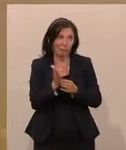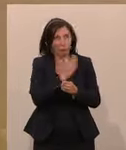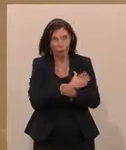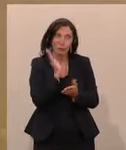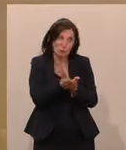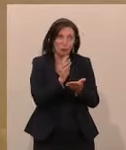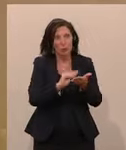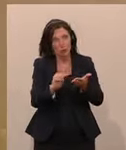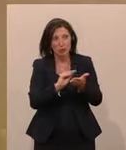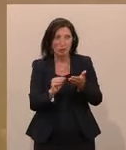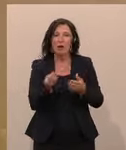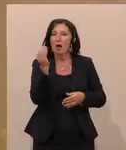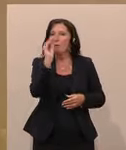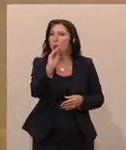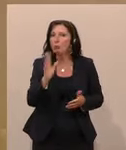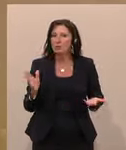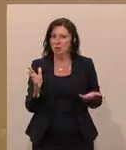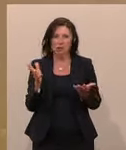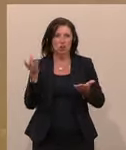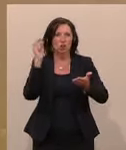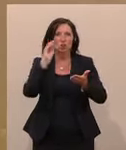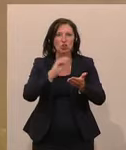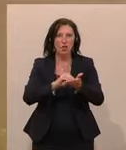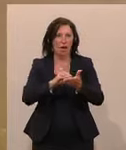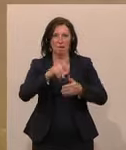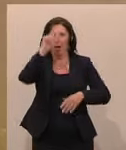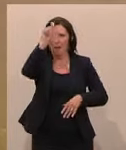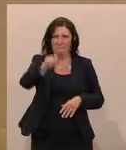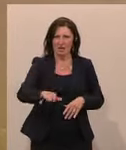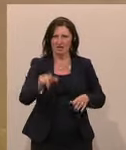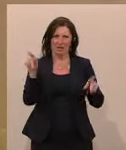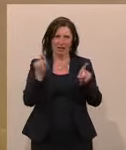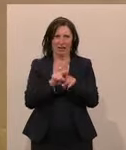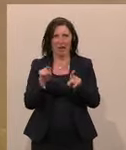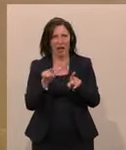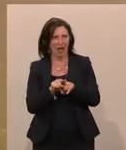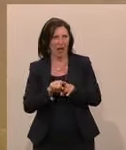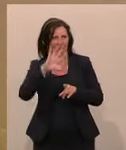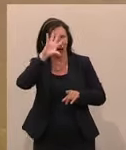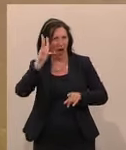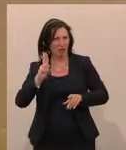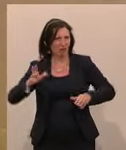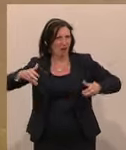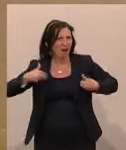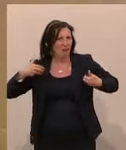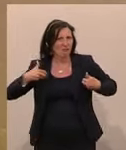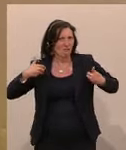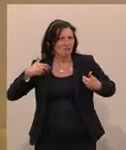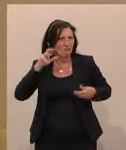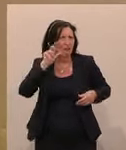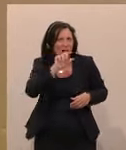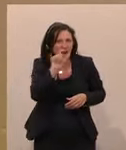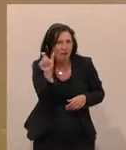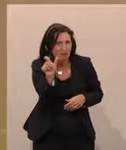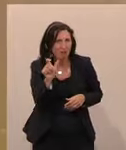kennen Postings, wo Leute mit Kongo-Affen bezeichnet wurden. Sie kennen sehr